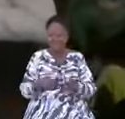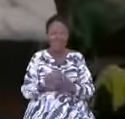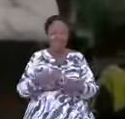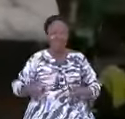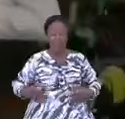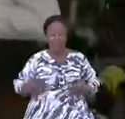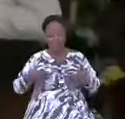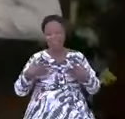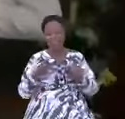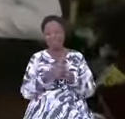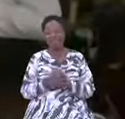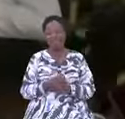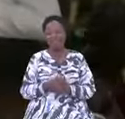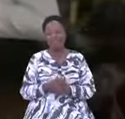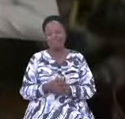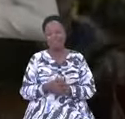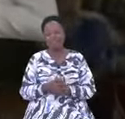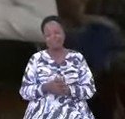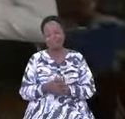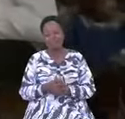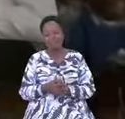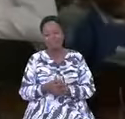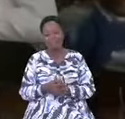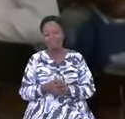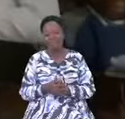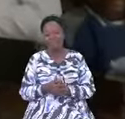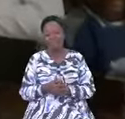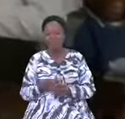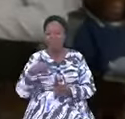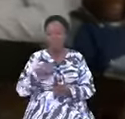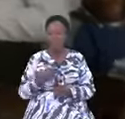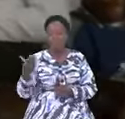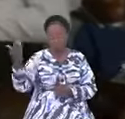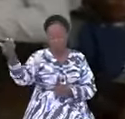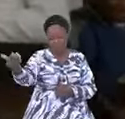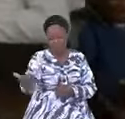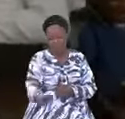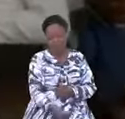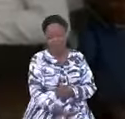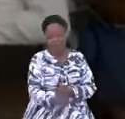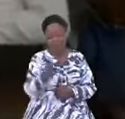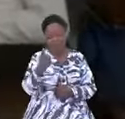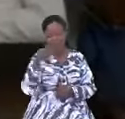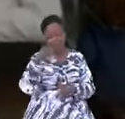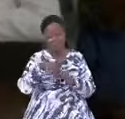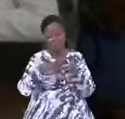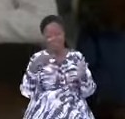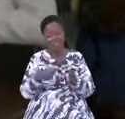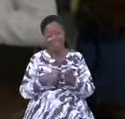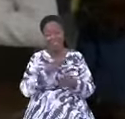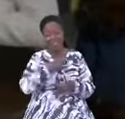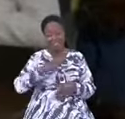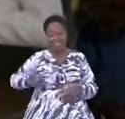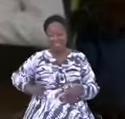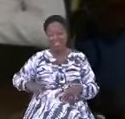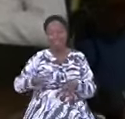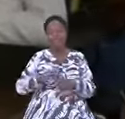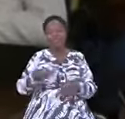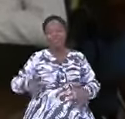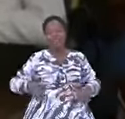soyez les bienvenus dans le royaume en garde à la radio